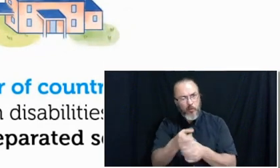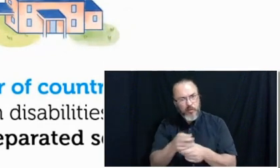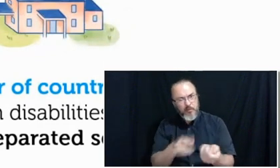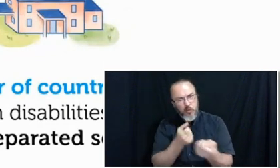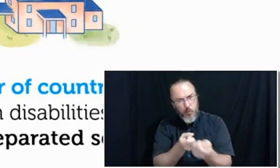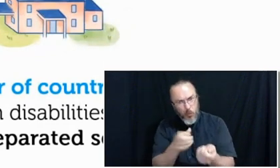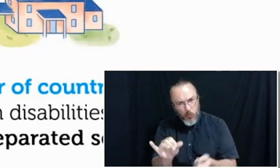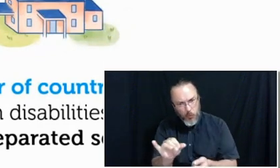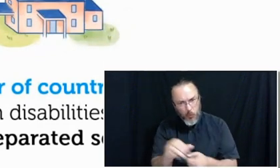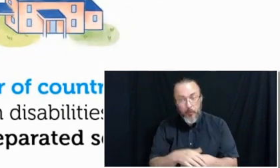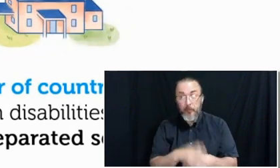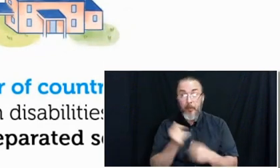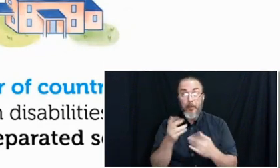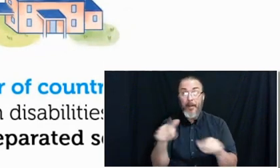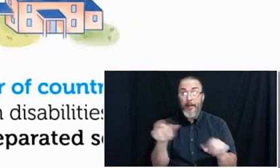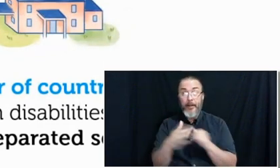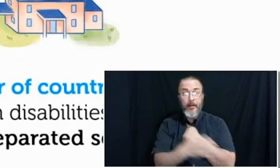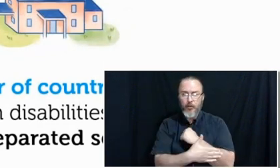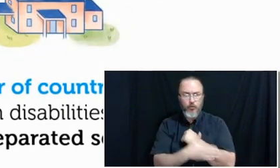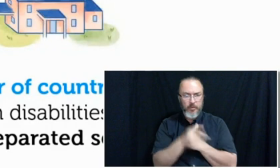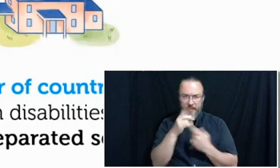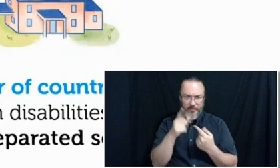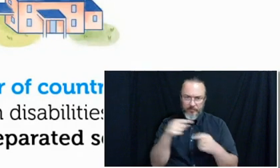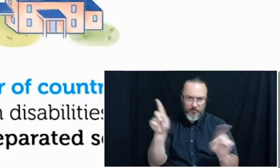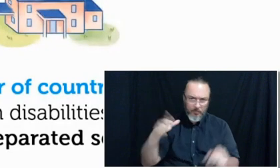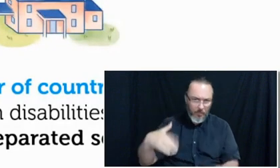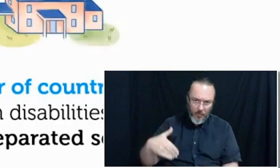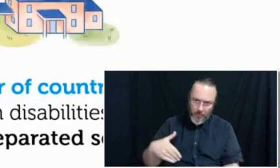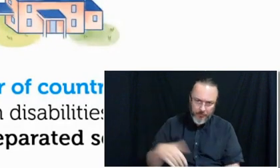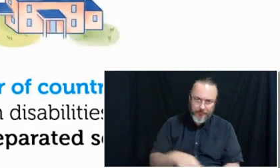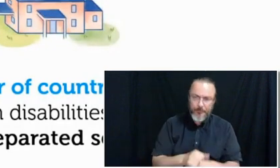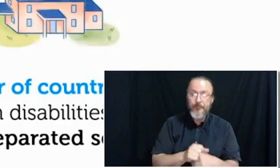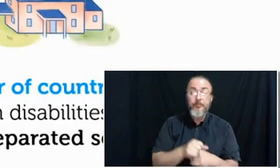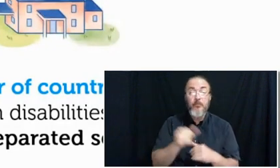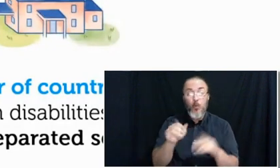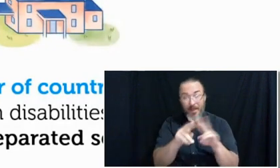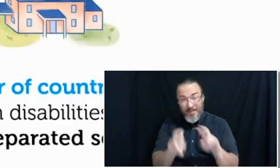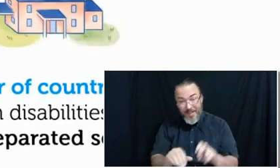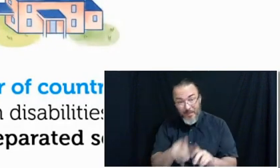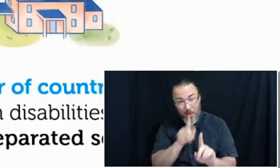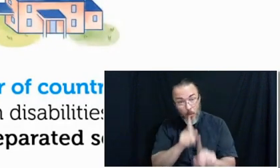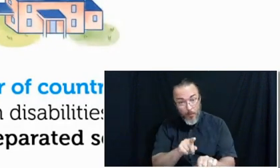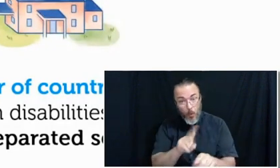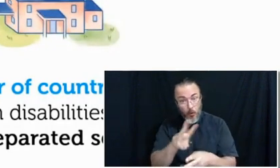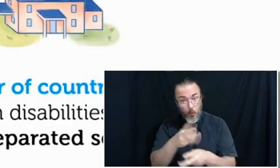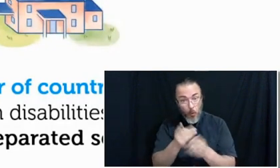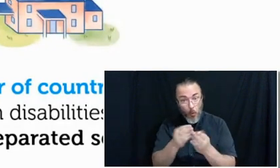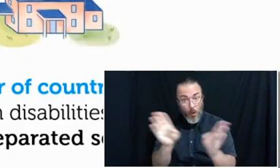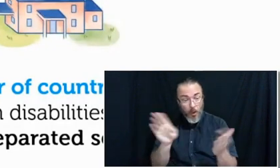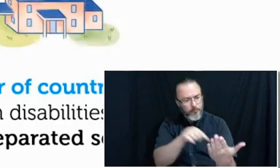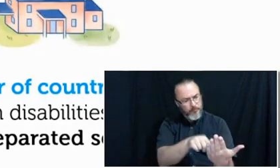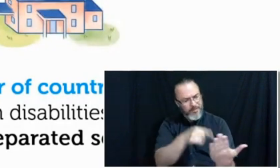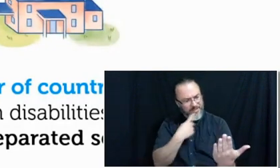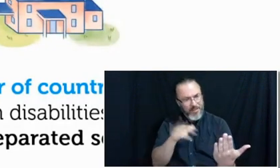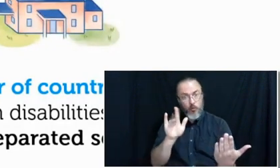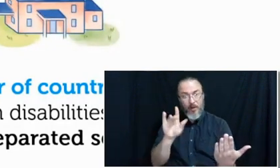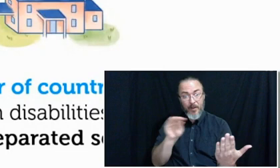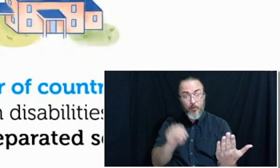De nombreux pays sont encore très éloignés de cet objectif. L'analyse dans ce rapport concernant les lois dans le monde dit que 25% des